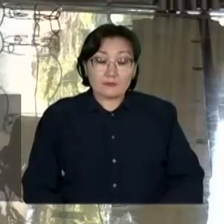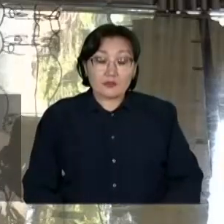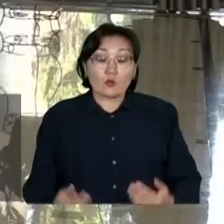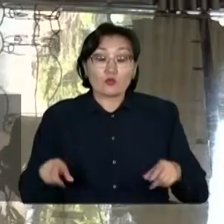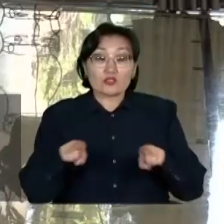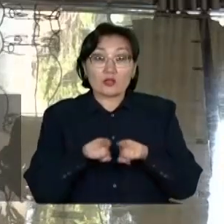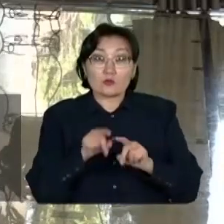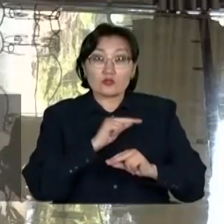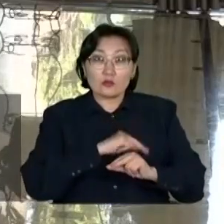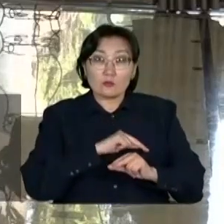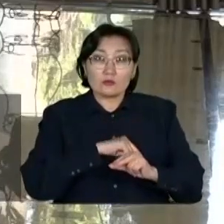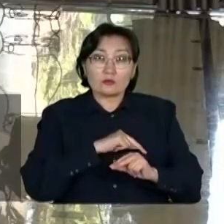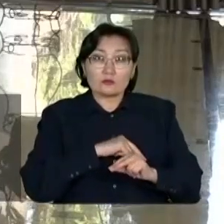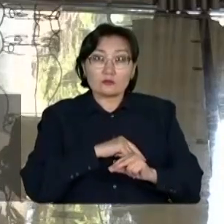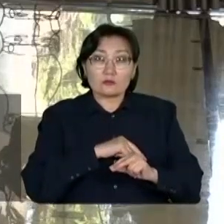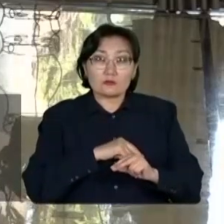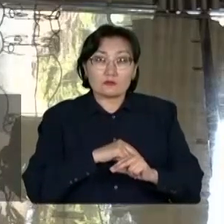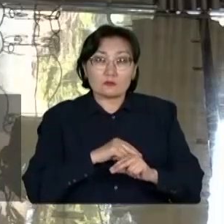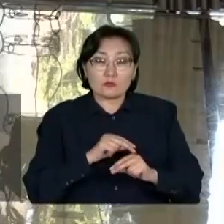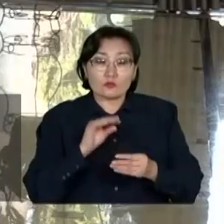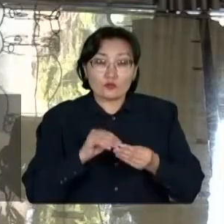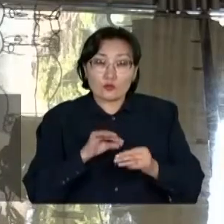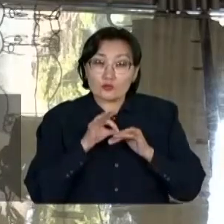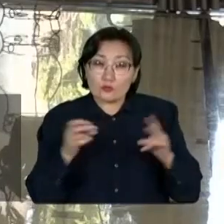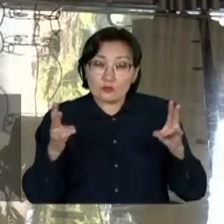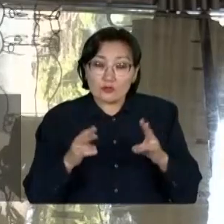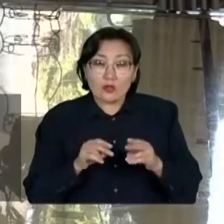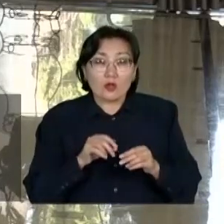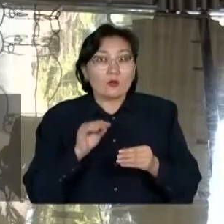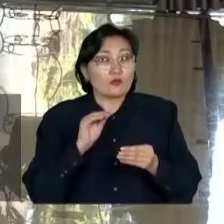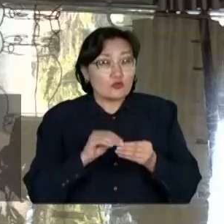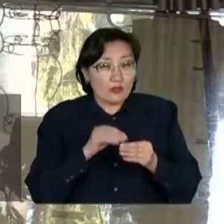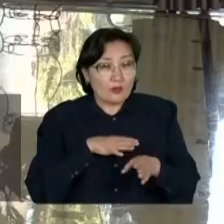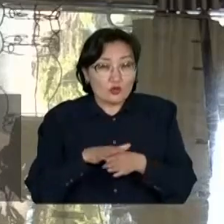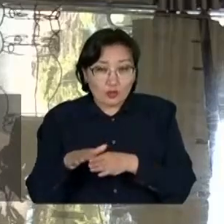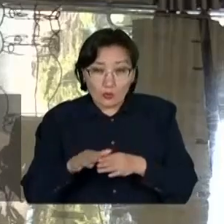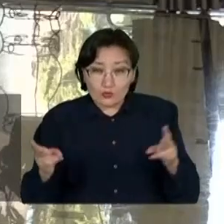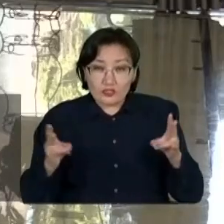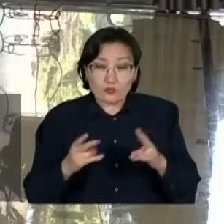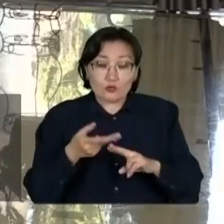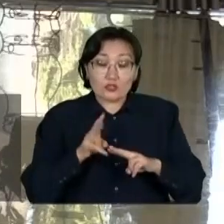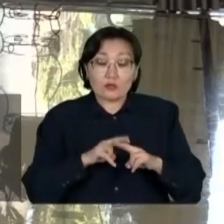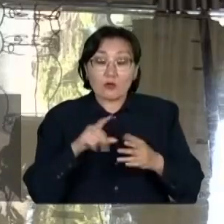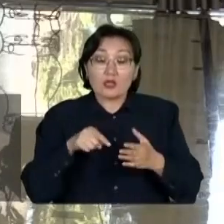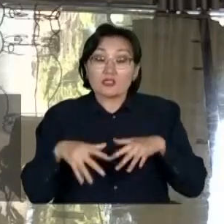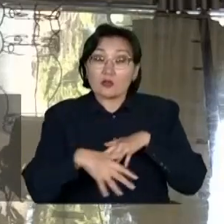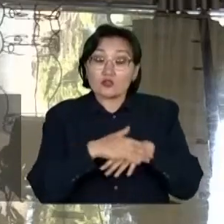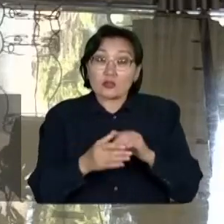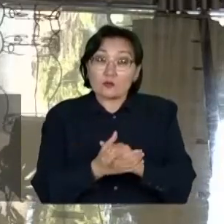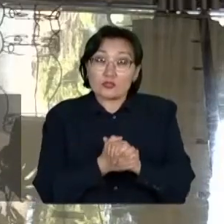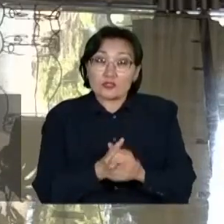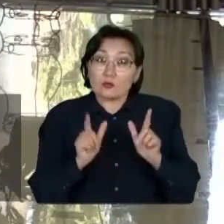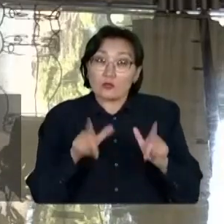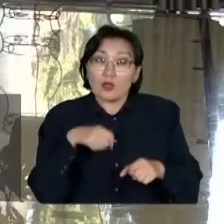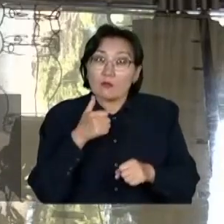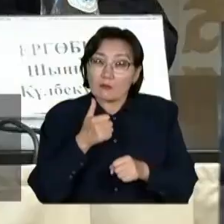Осындай жұмыстар үнемі жүріп тұру керек, үнемі іске аса беру керек. Өйткені халықтың бірлігі мен тұтастығы ең